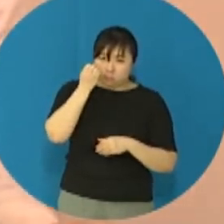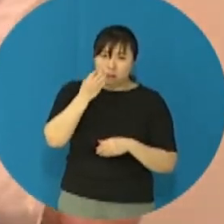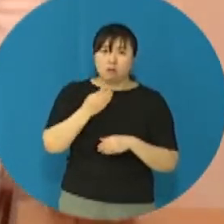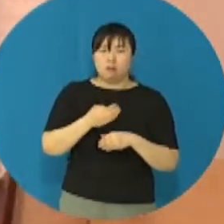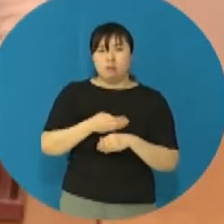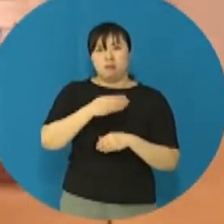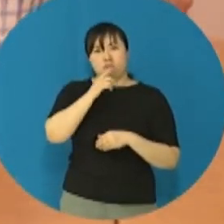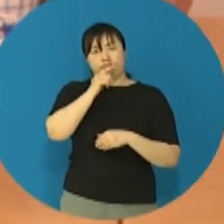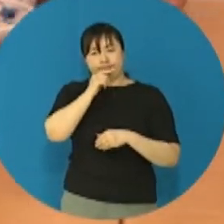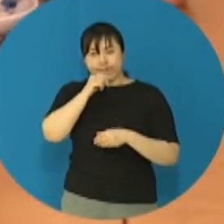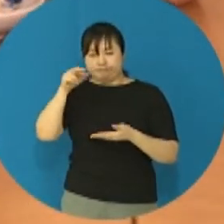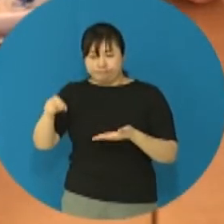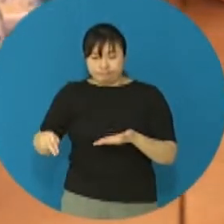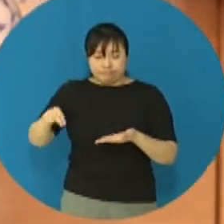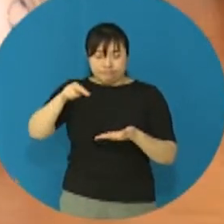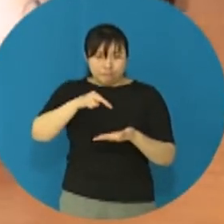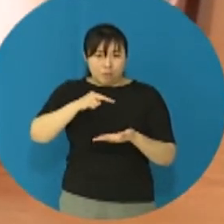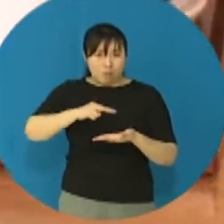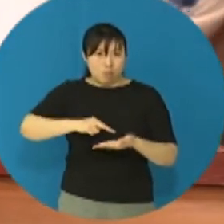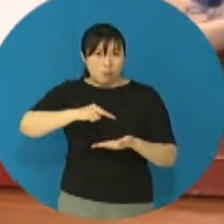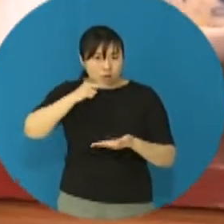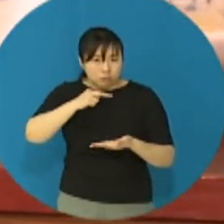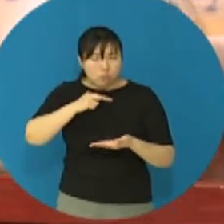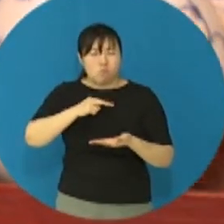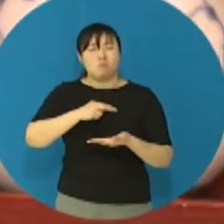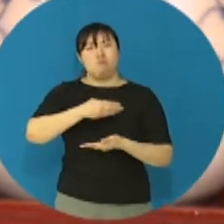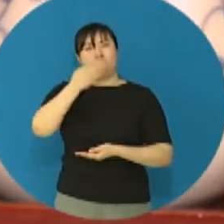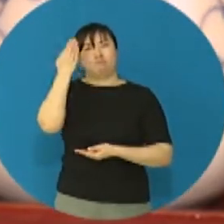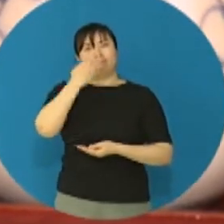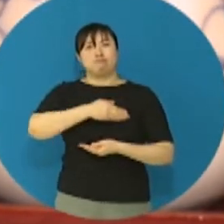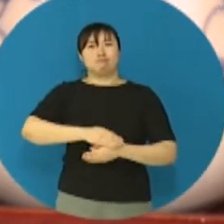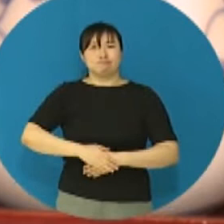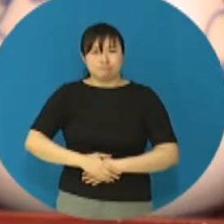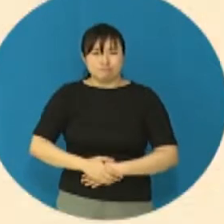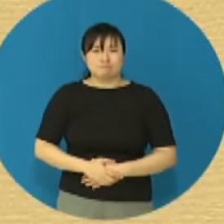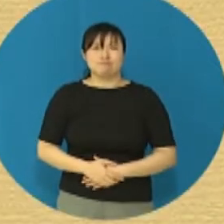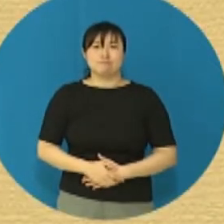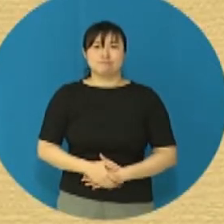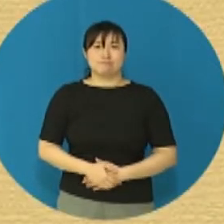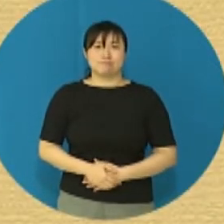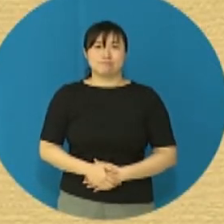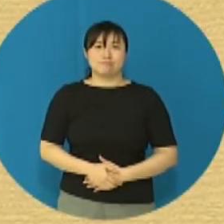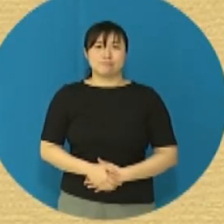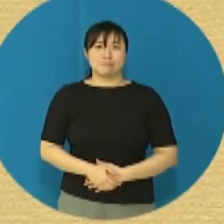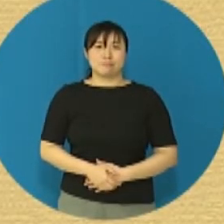お蕎麦に乗せてお蕎麦と一緒に。 はい、